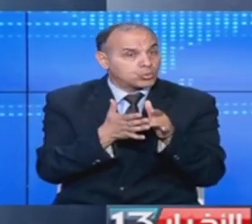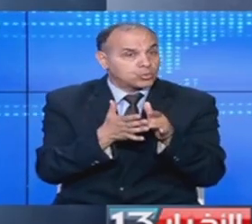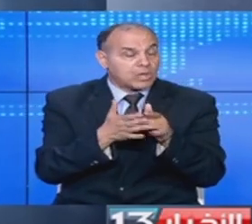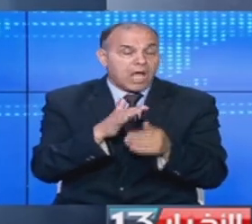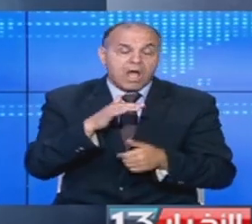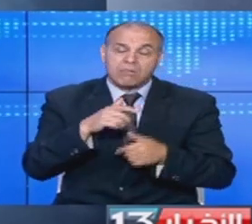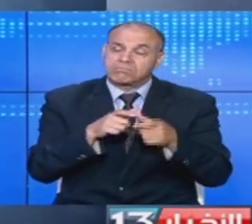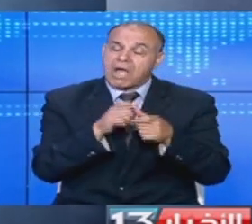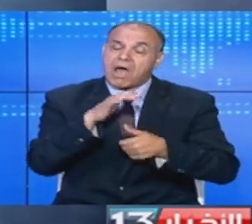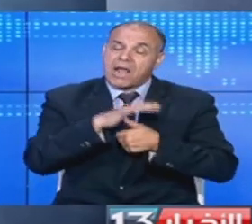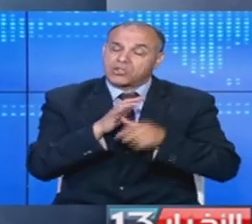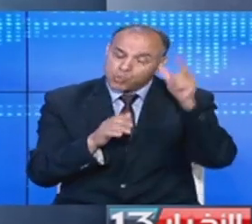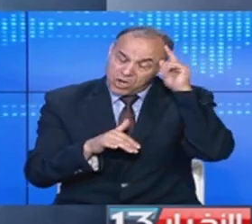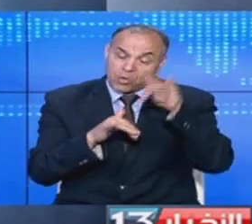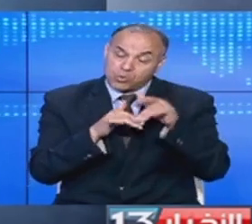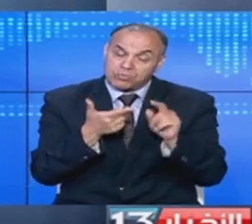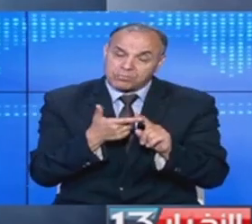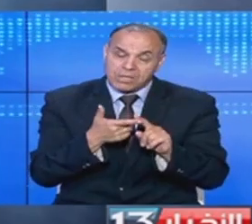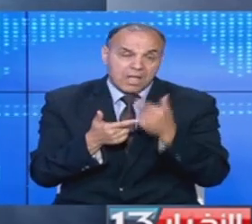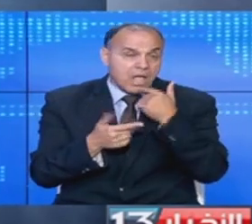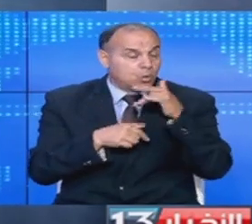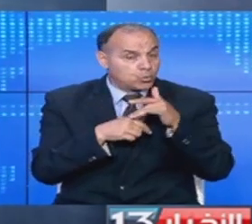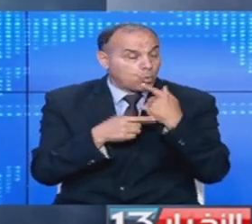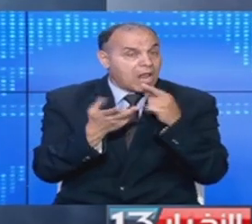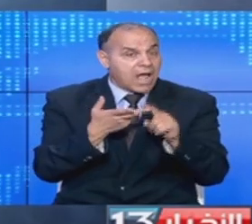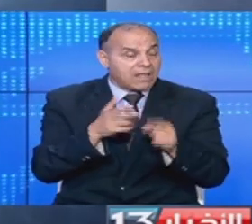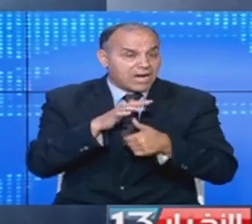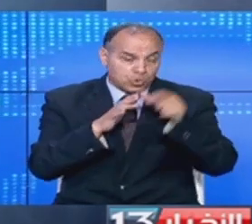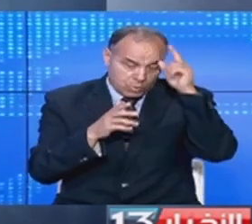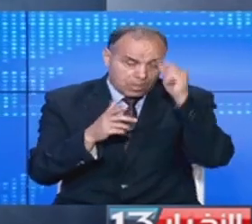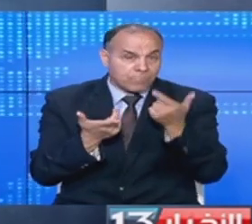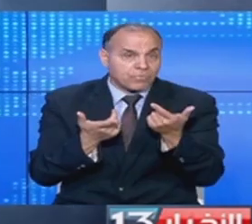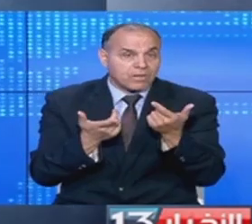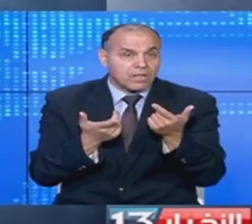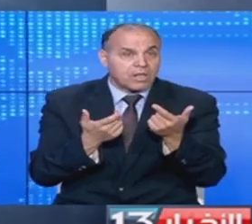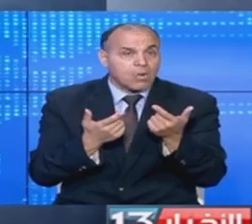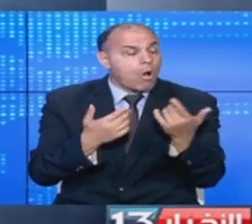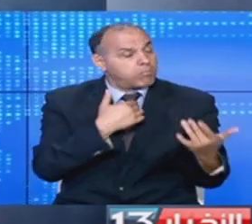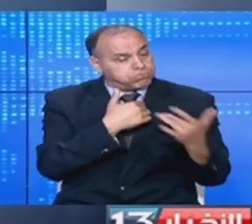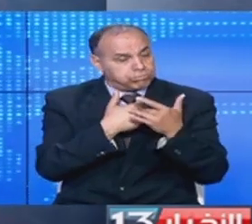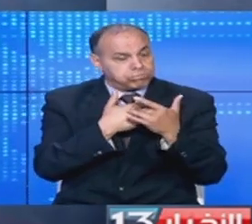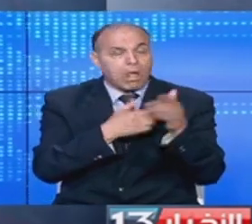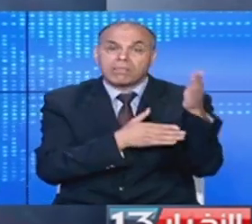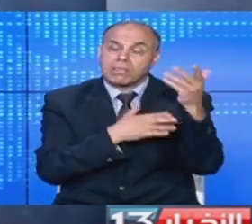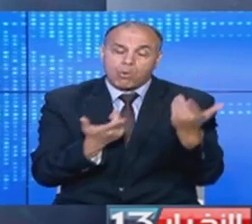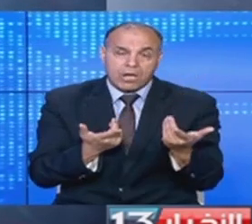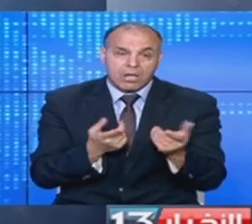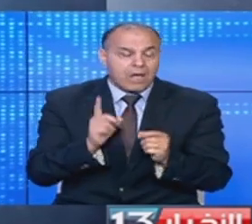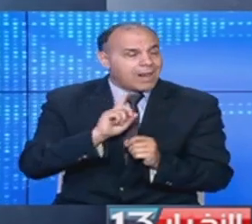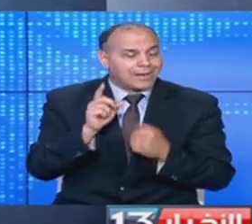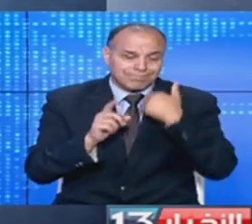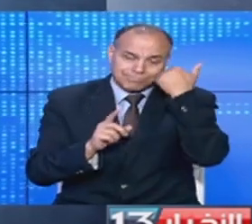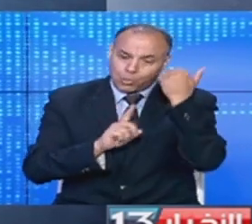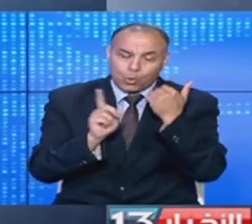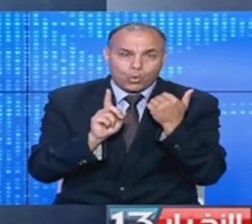لرمزية مؤسسة رئاسة الجمهورية ومساس من اعتبار رئيس الجمهورية واعتداء على هيبة الدولة لا تليق